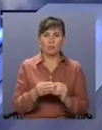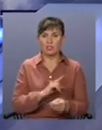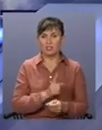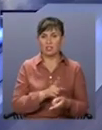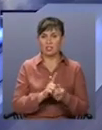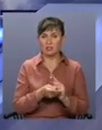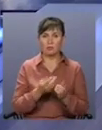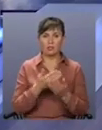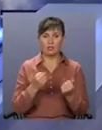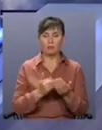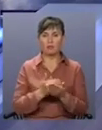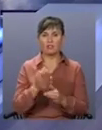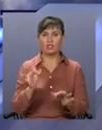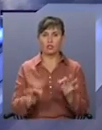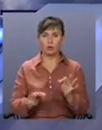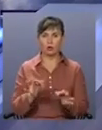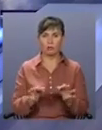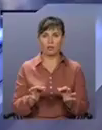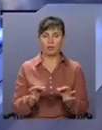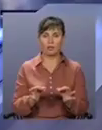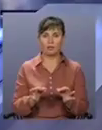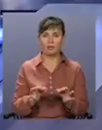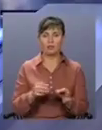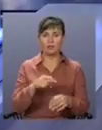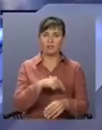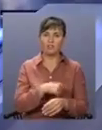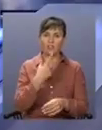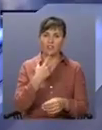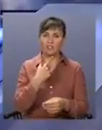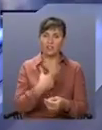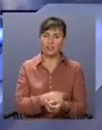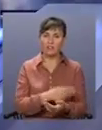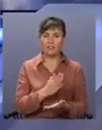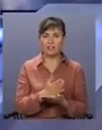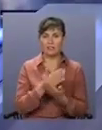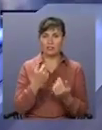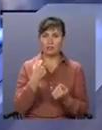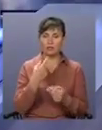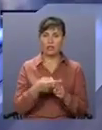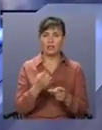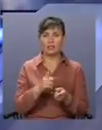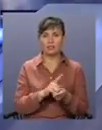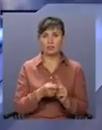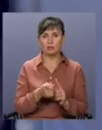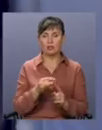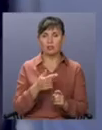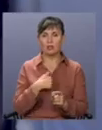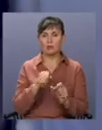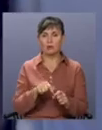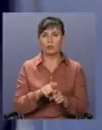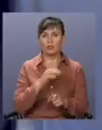нет. Повысилась норма промилле наличия алкоголя в крови. Это единственное изменение, и я могу сказать так,